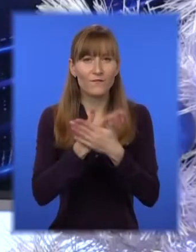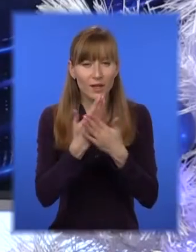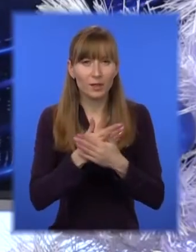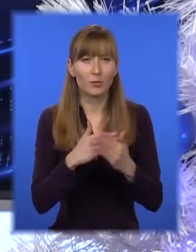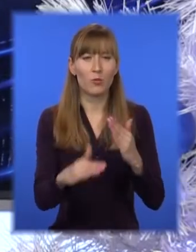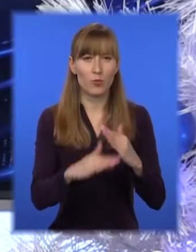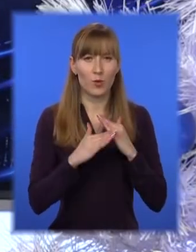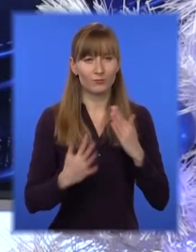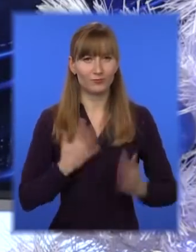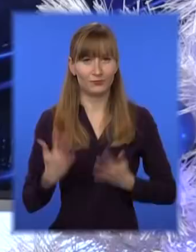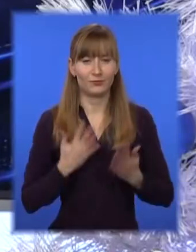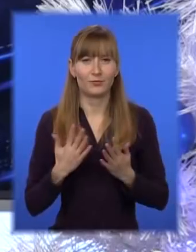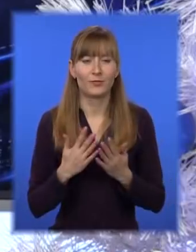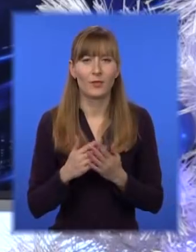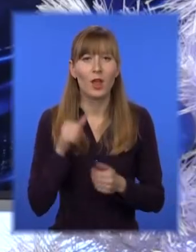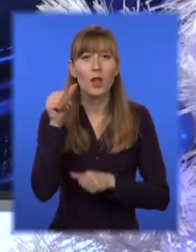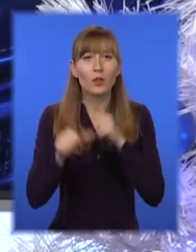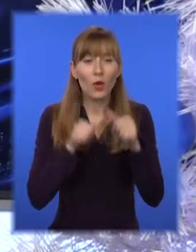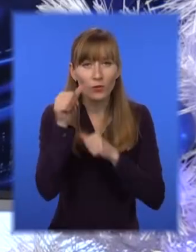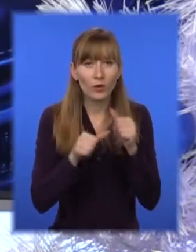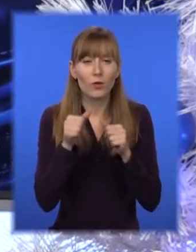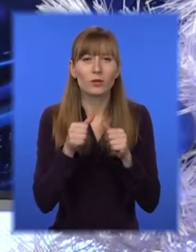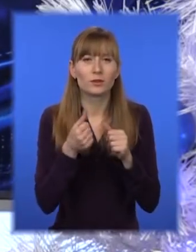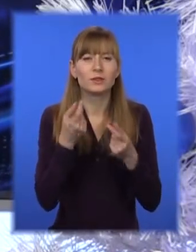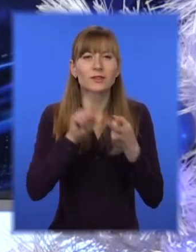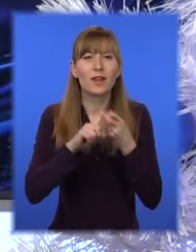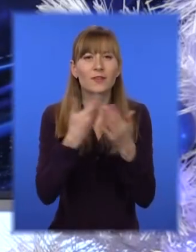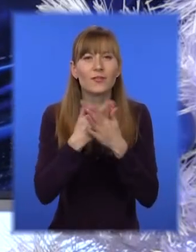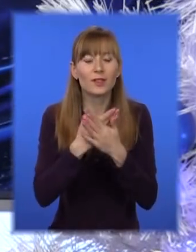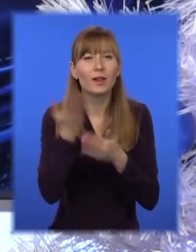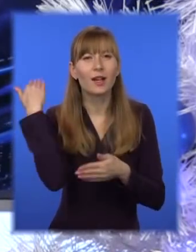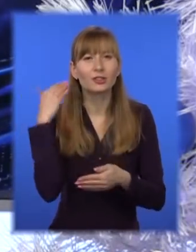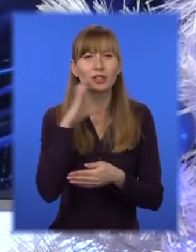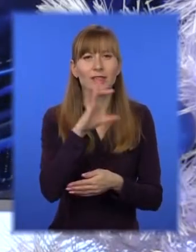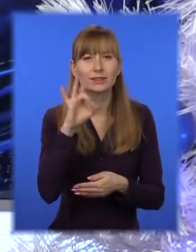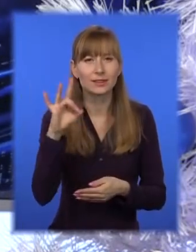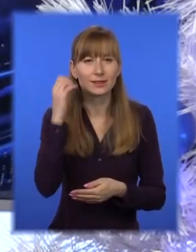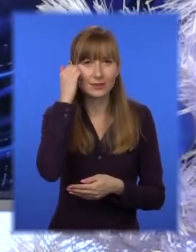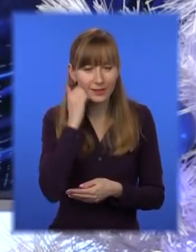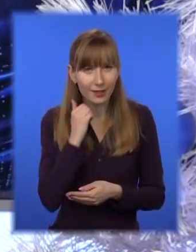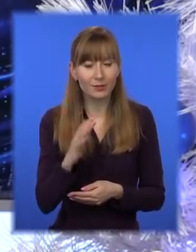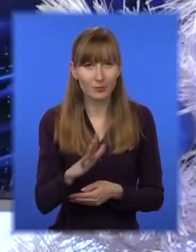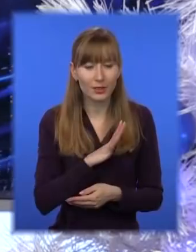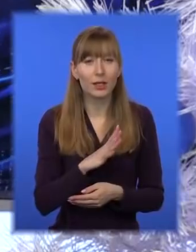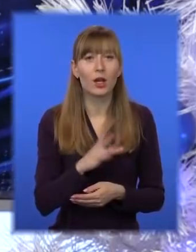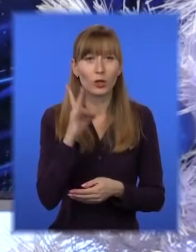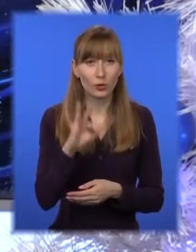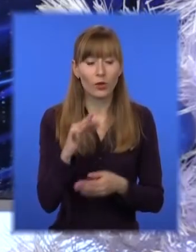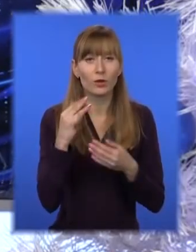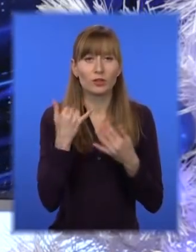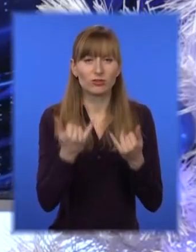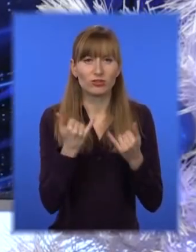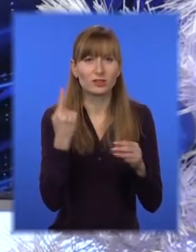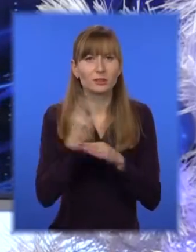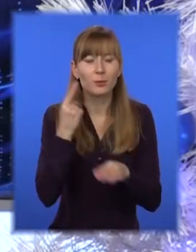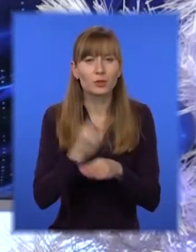Фільми, які створюють святковий настрій. З Новим роком здебільшого асоціюються старі стрічки, що знімали у Радянському Союзі. Та зараз